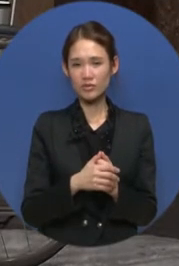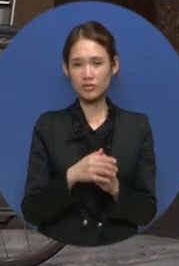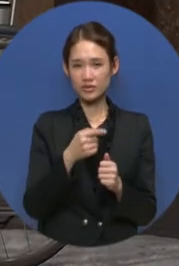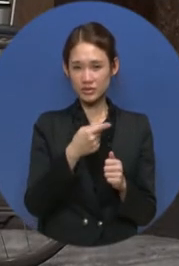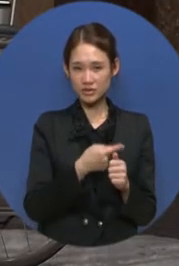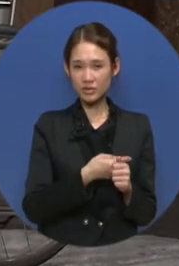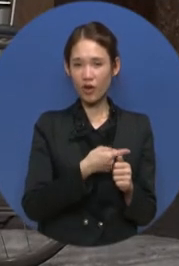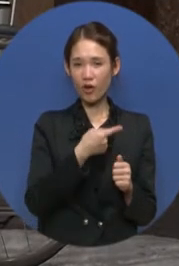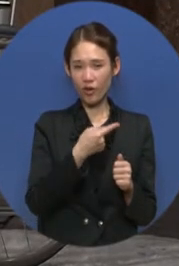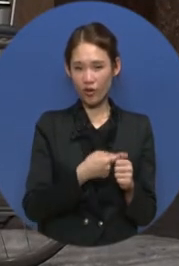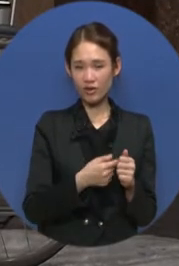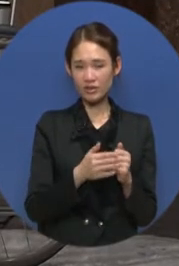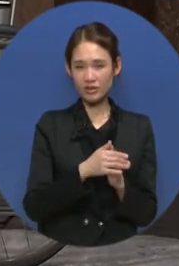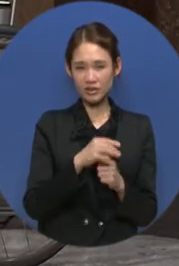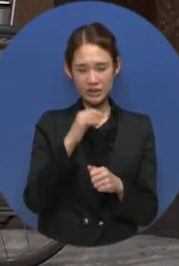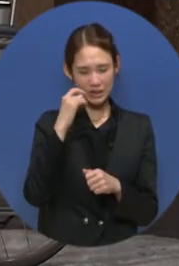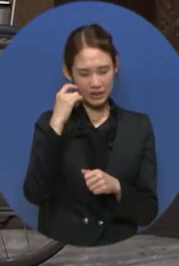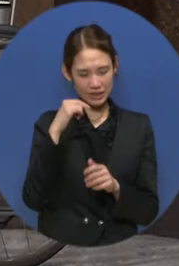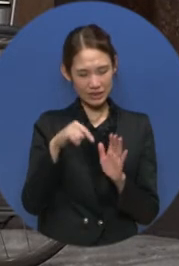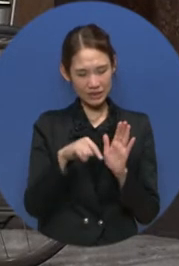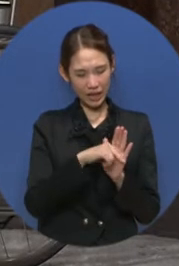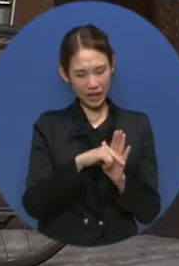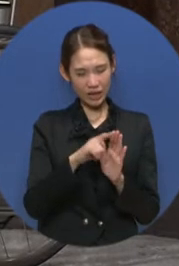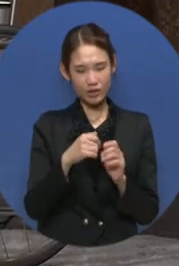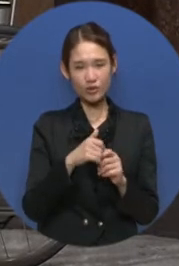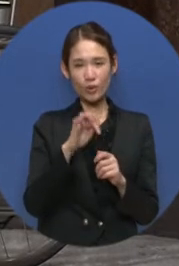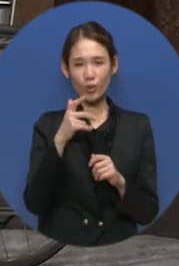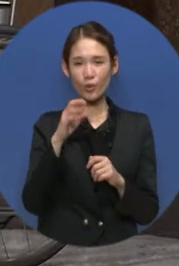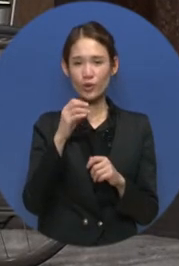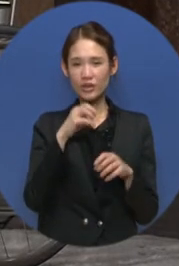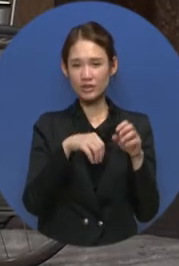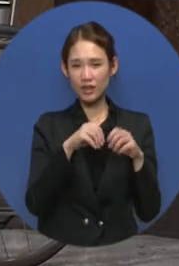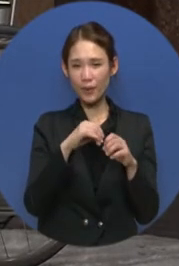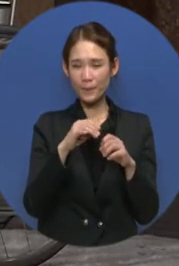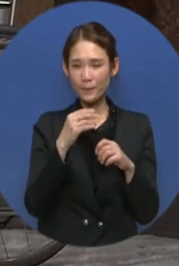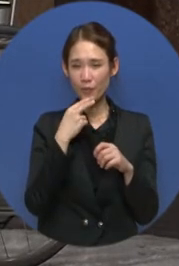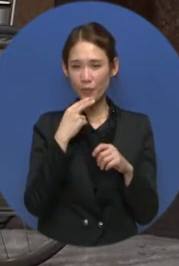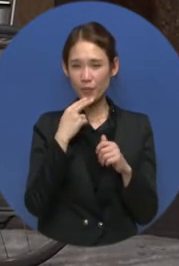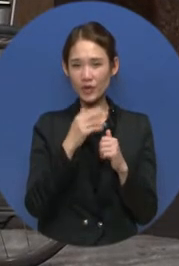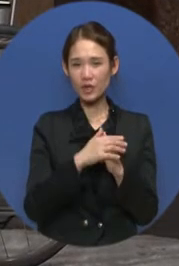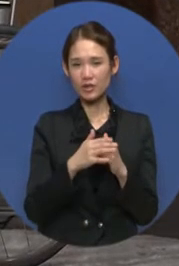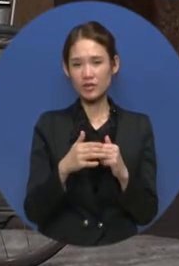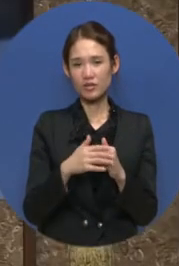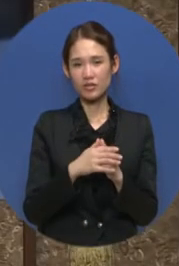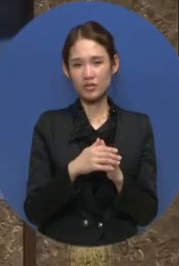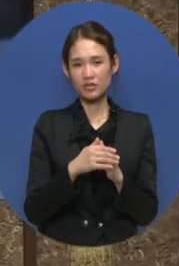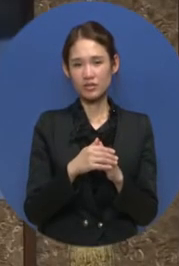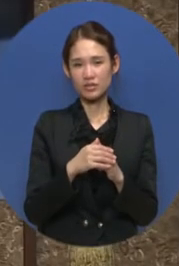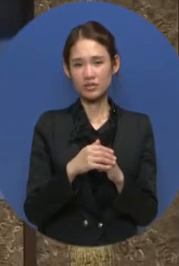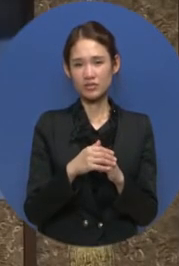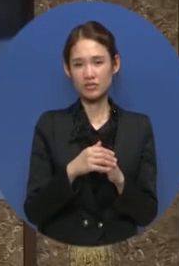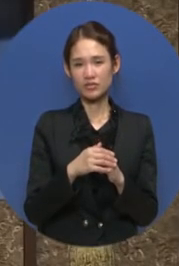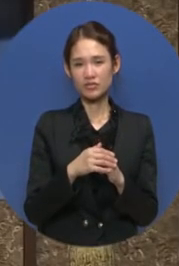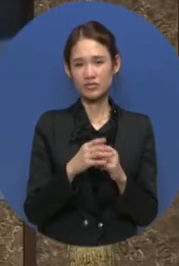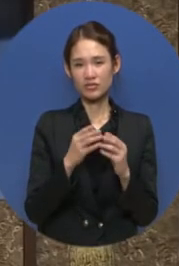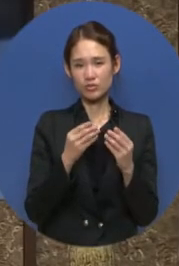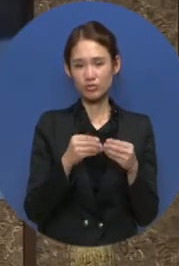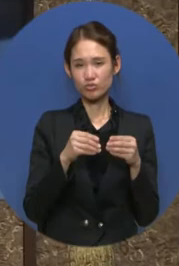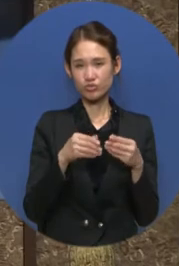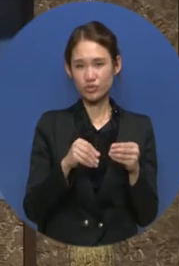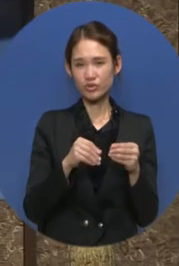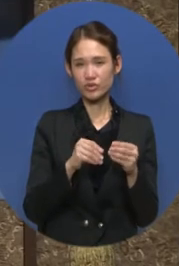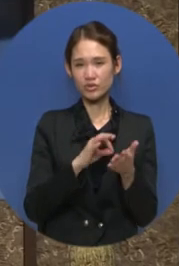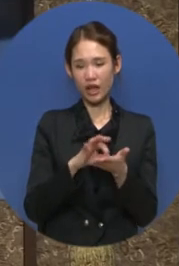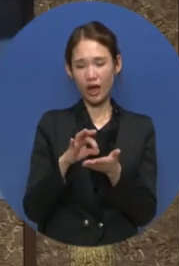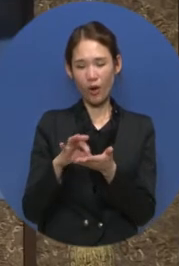천연이다 보니까 단점이 이제 이게 고용제를 많이 안 넣거든요. 그렇겠네요. 고용제를 많이 안 넣다 보니까 이게 좀 물러서 쓰다 네.